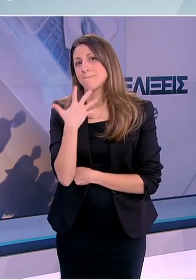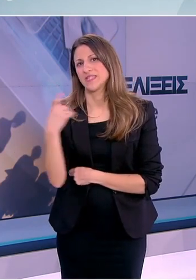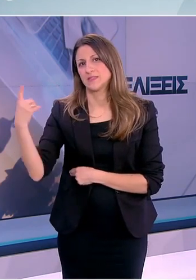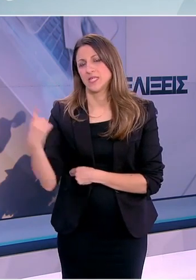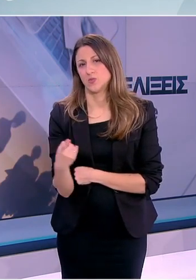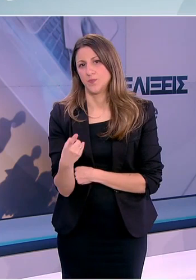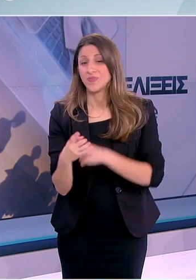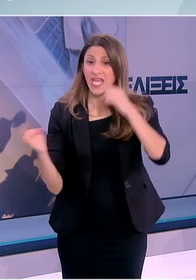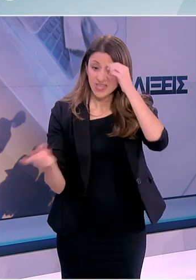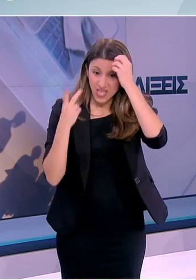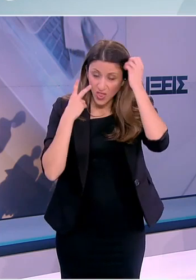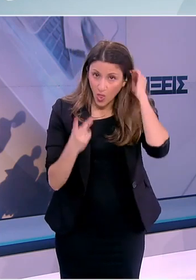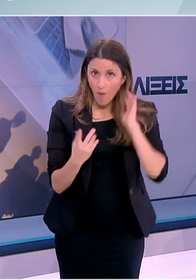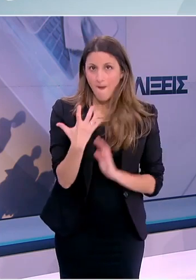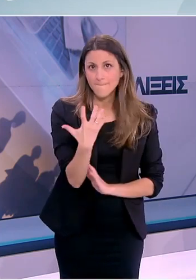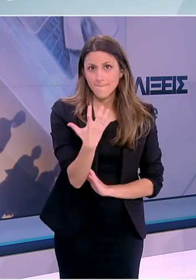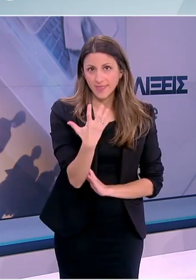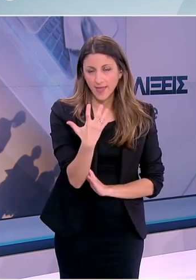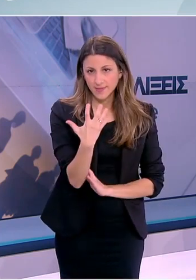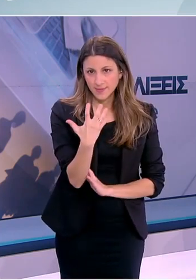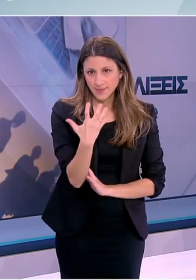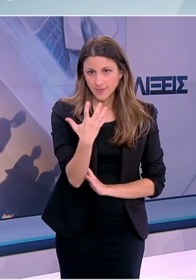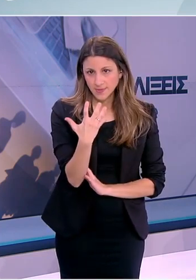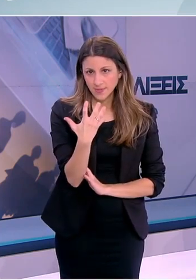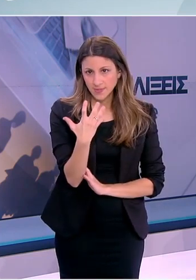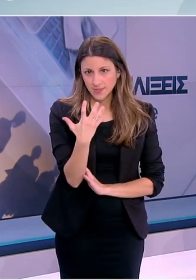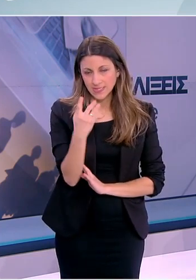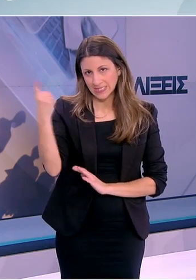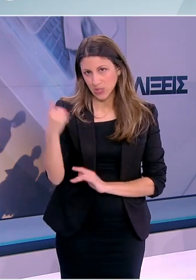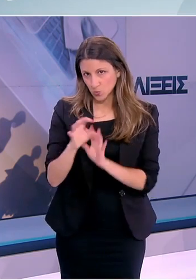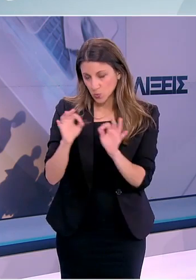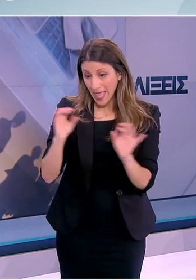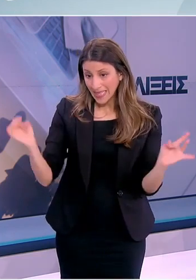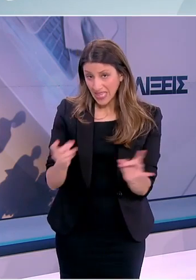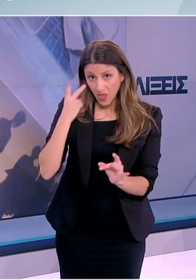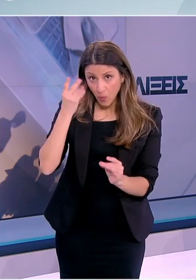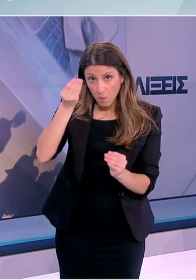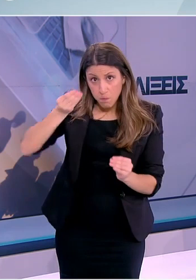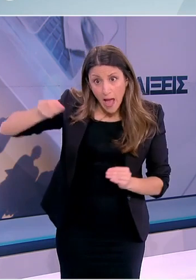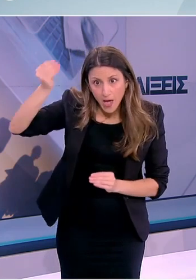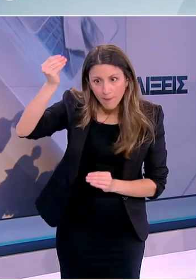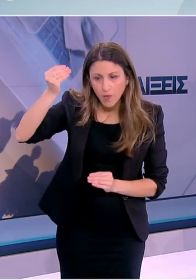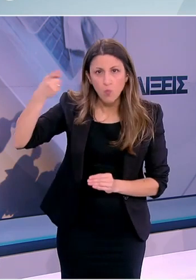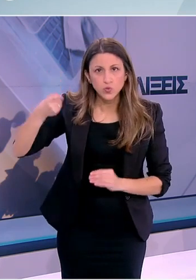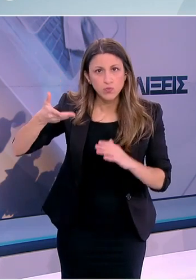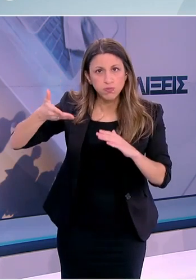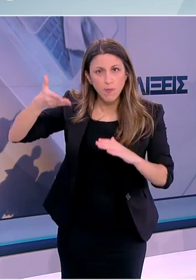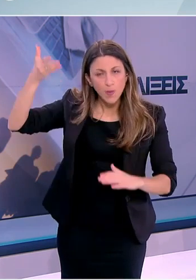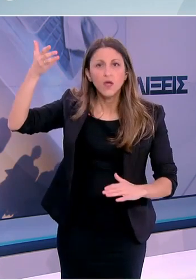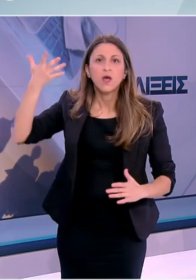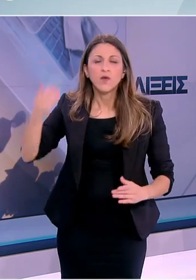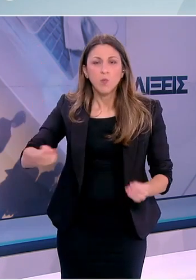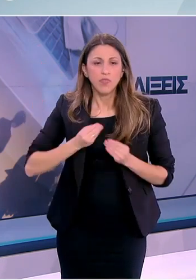αν δεις 5 μεθ σε 2 εβδομάδες μετά, αυτό σημαίνει από πίσω 195 κρούσματα του